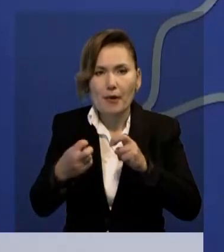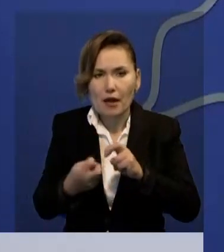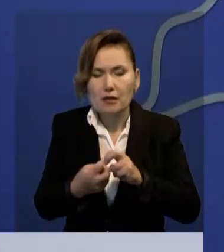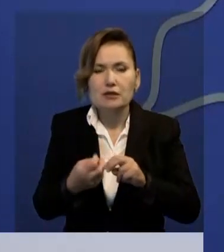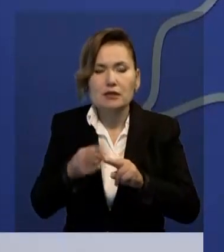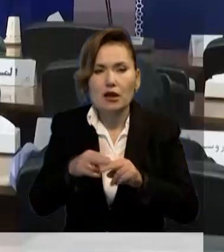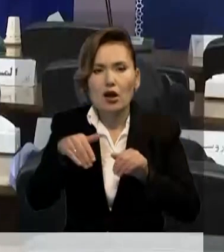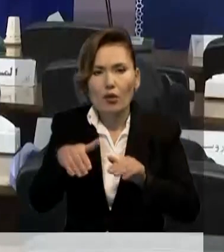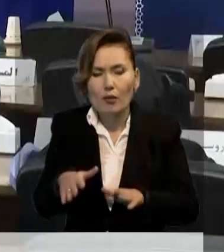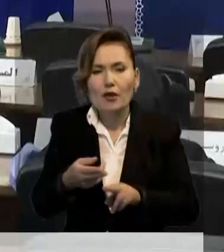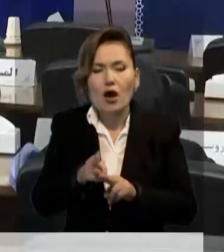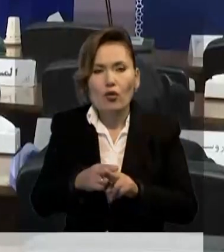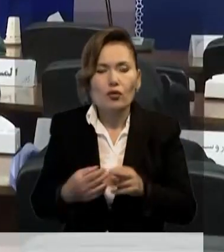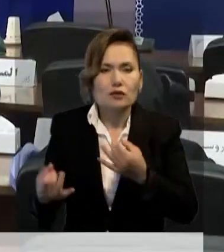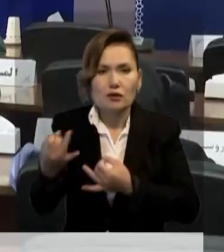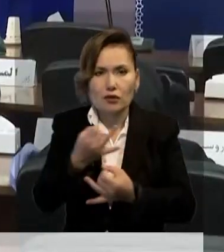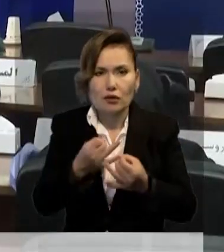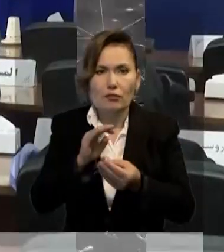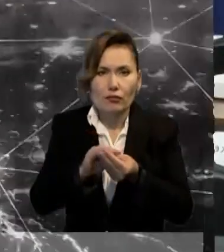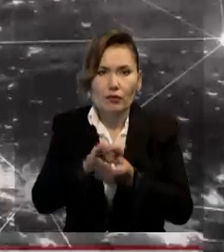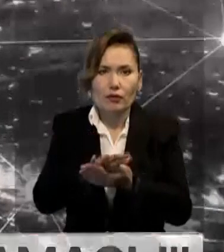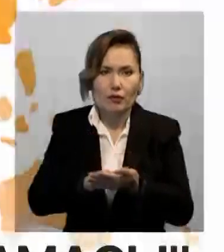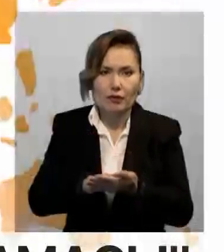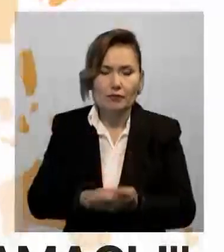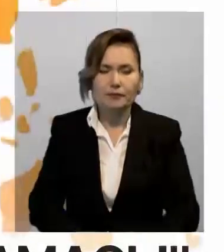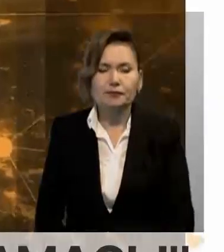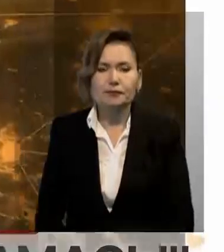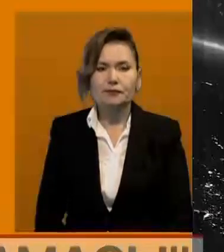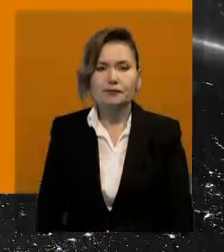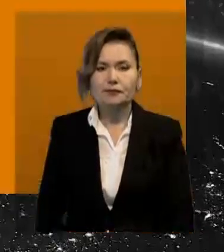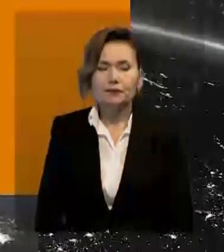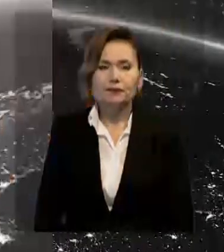келіспейінше келісімге келдік деп айта алмаймыз.